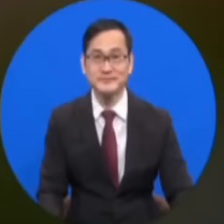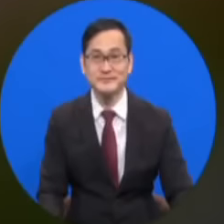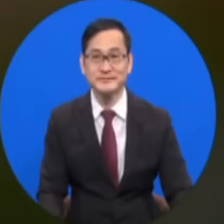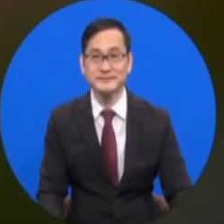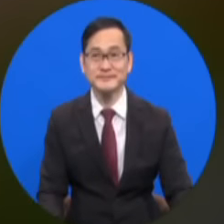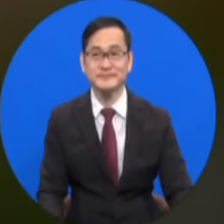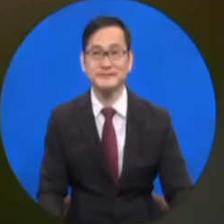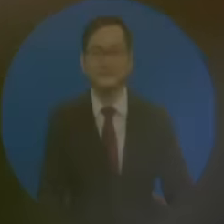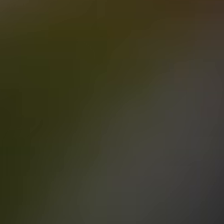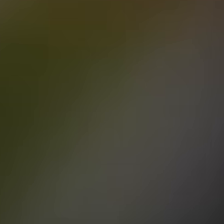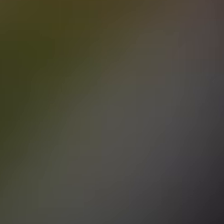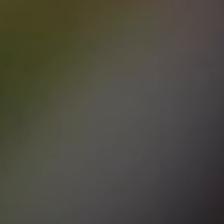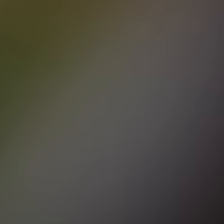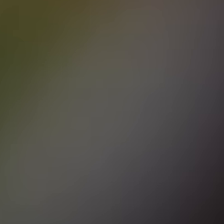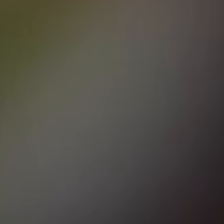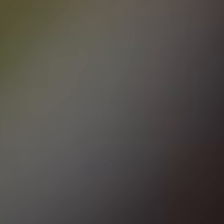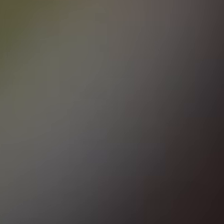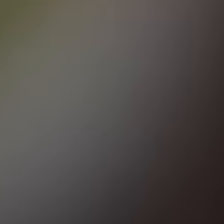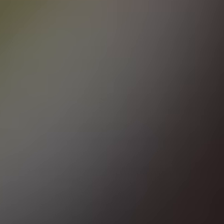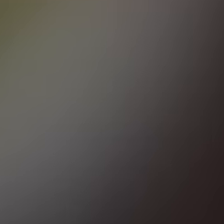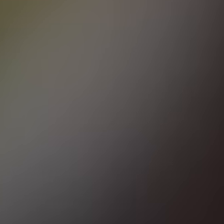보시죠 뚜